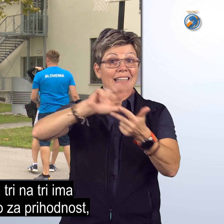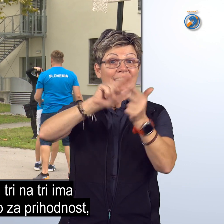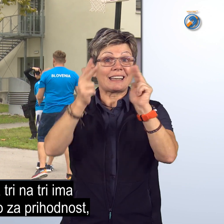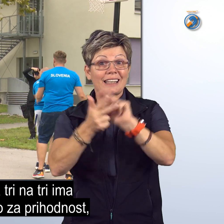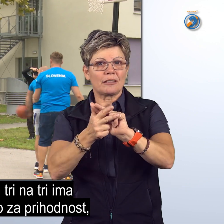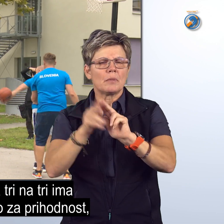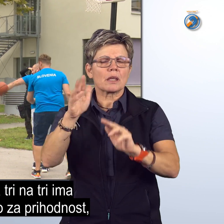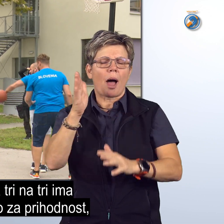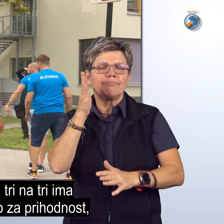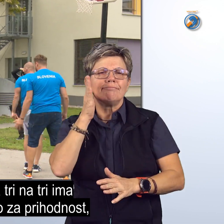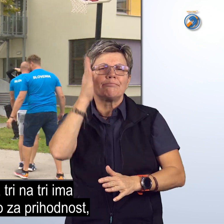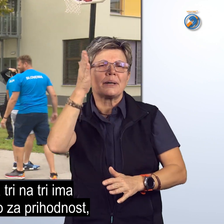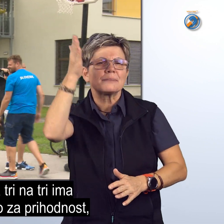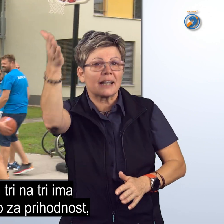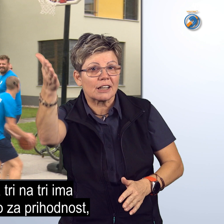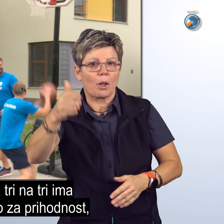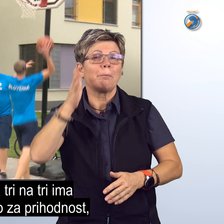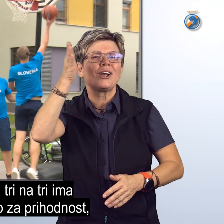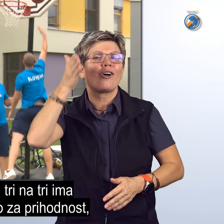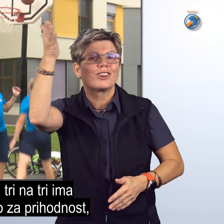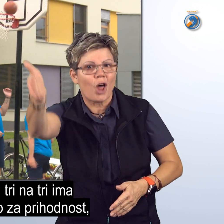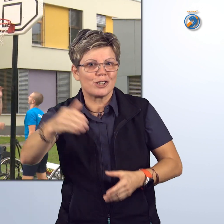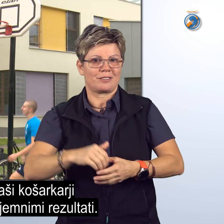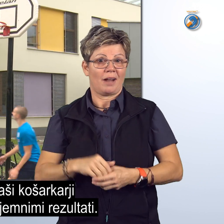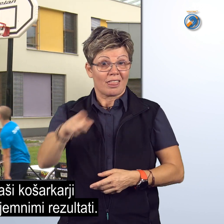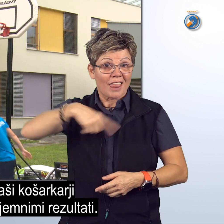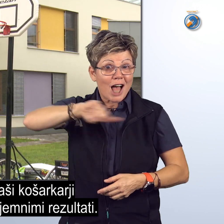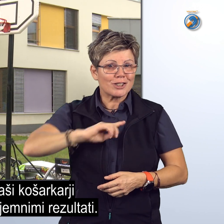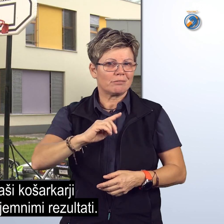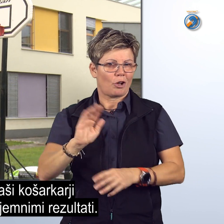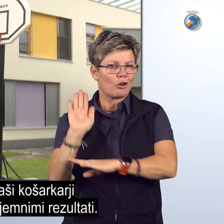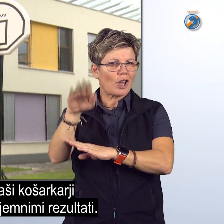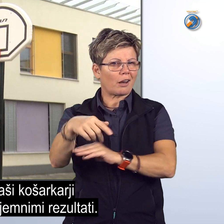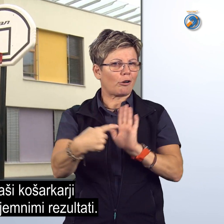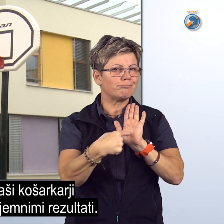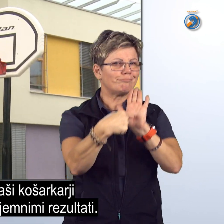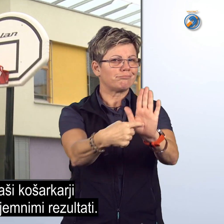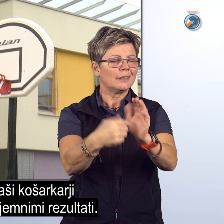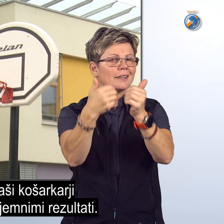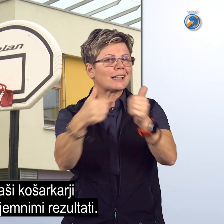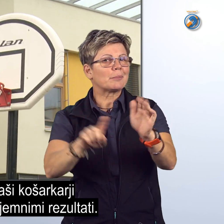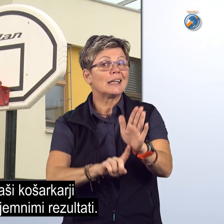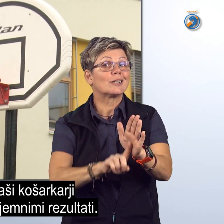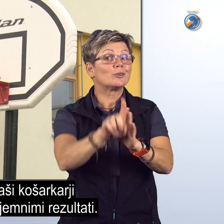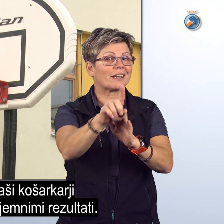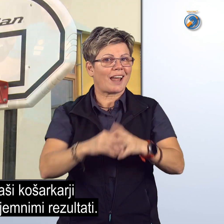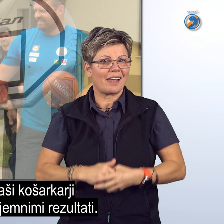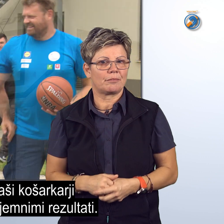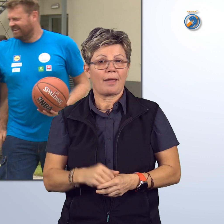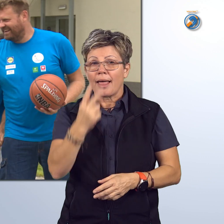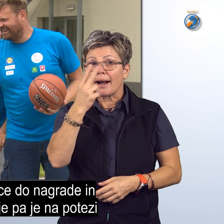Košarka 3x3 ima perspektivo za prihodnost, kar so naši košarkarji dokazali z